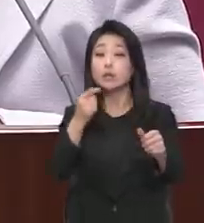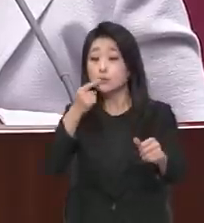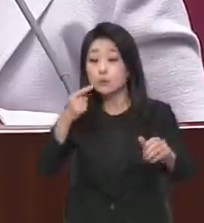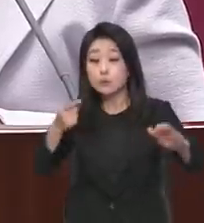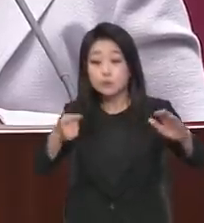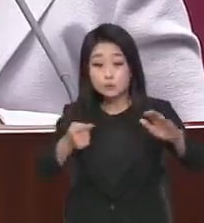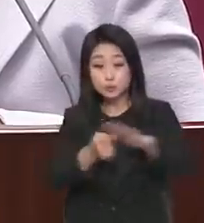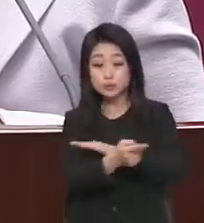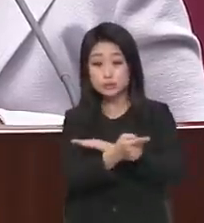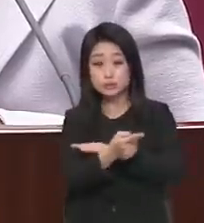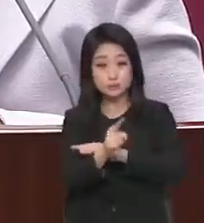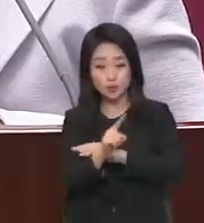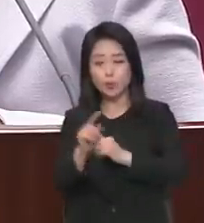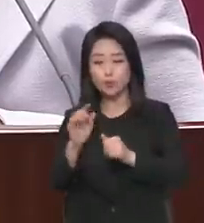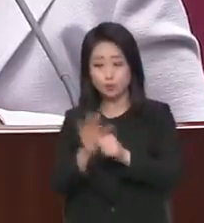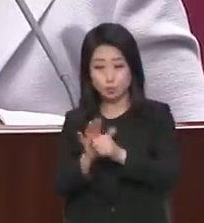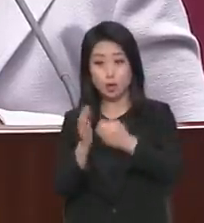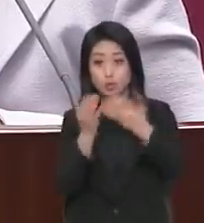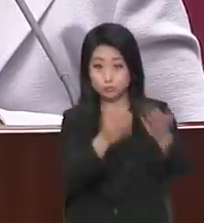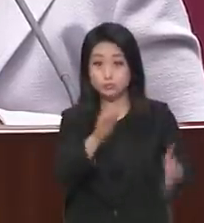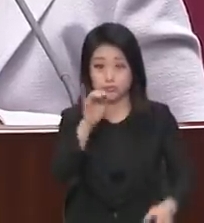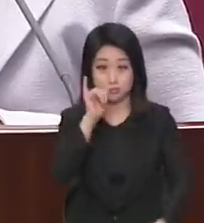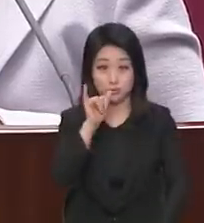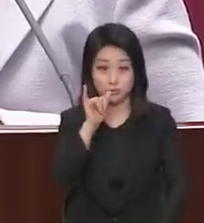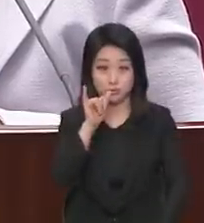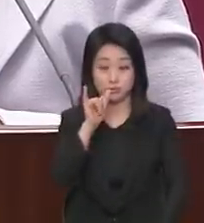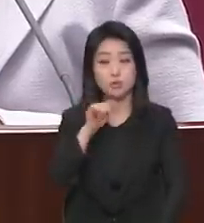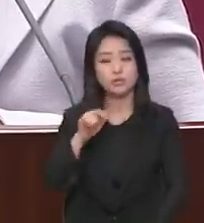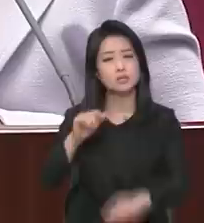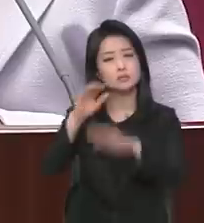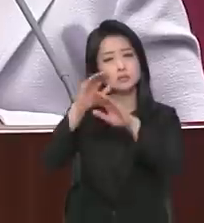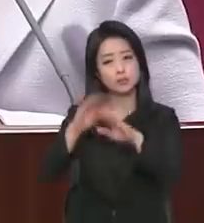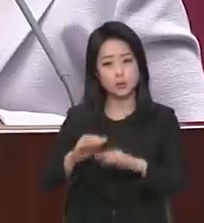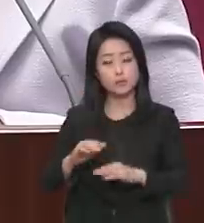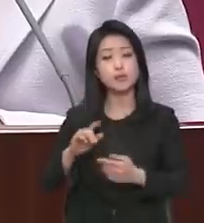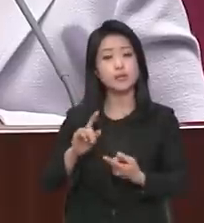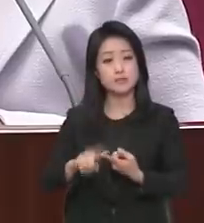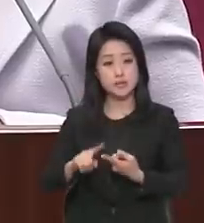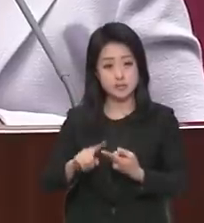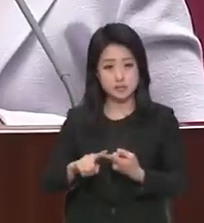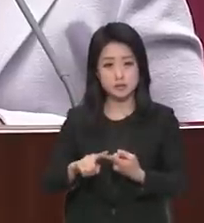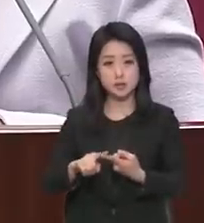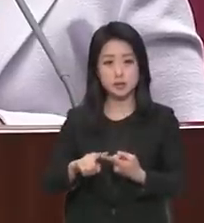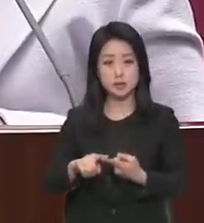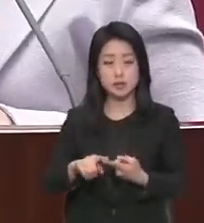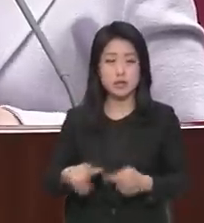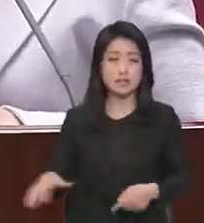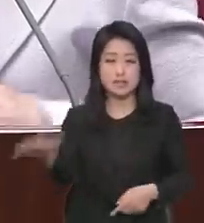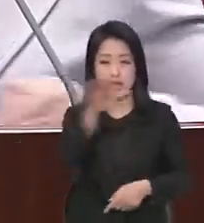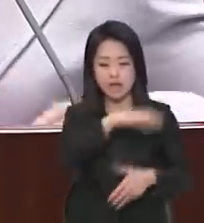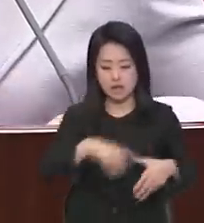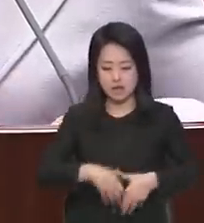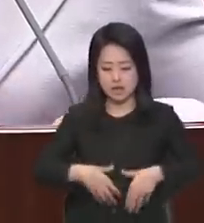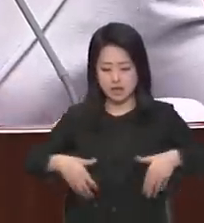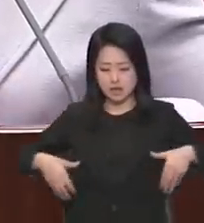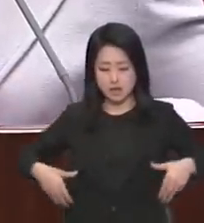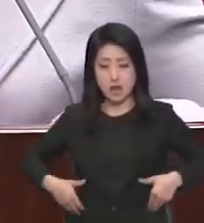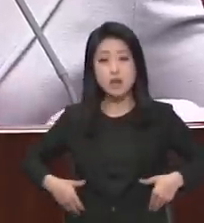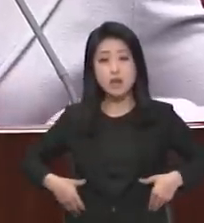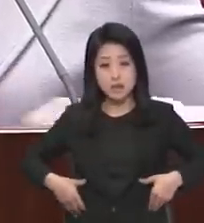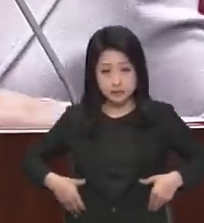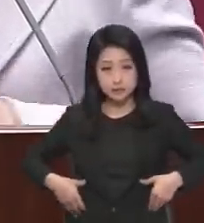준비를 해왔습니다. 그렇기 때문에 모든 가능성을 열어놓고